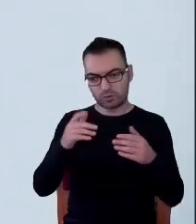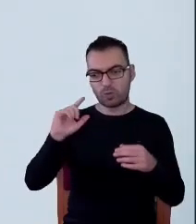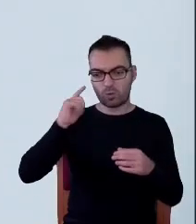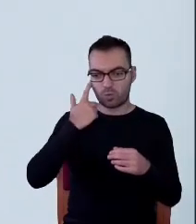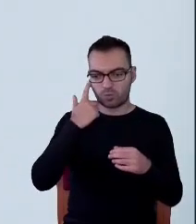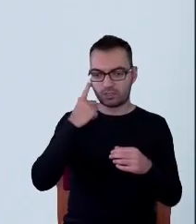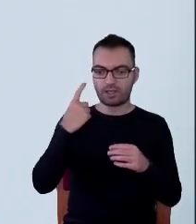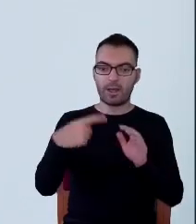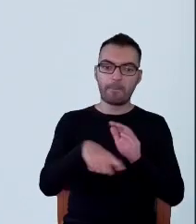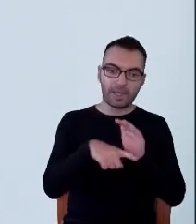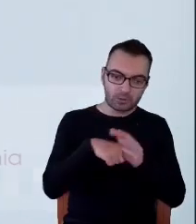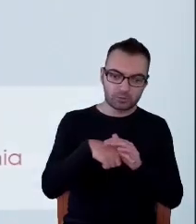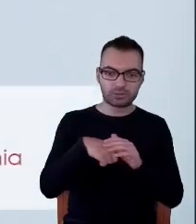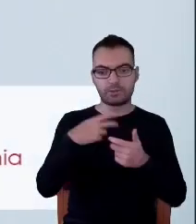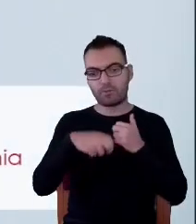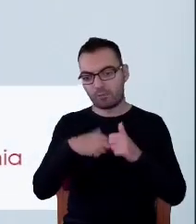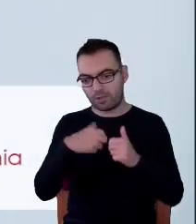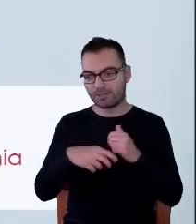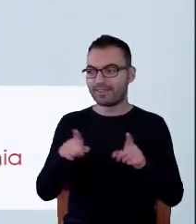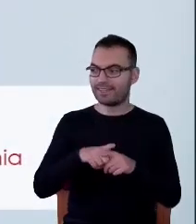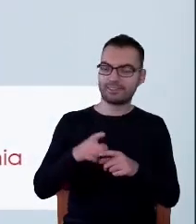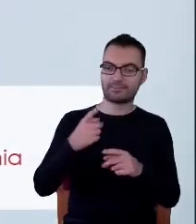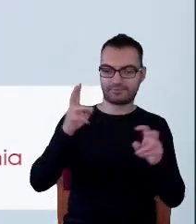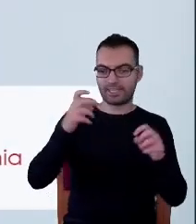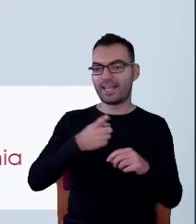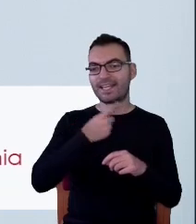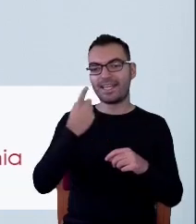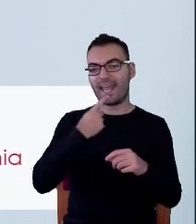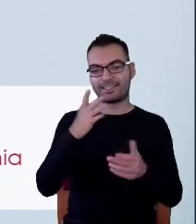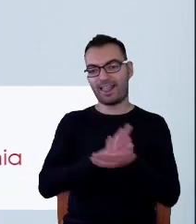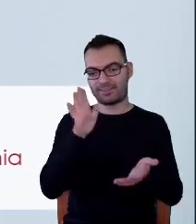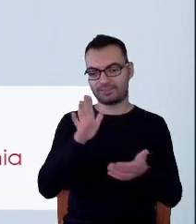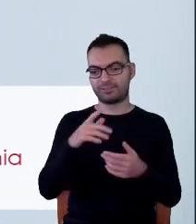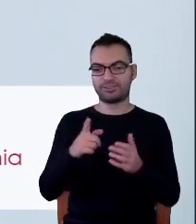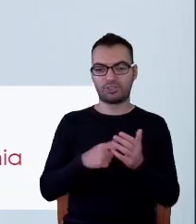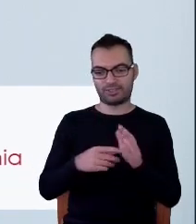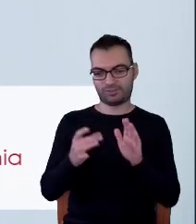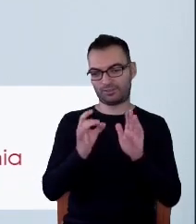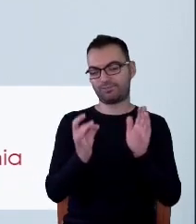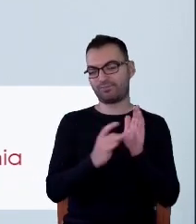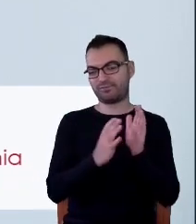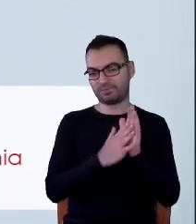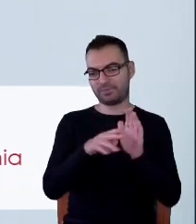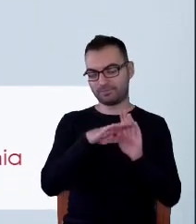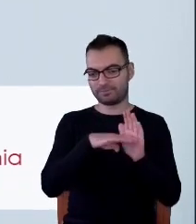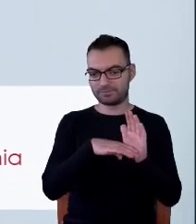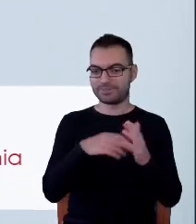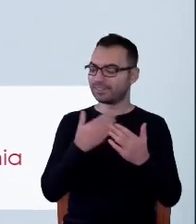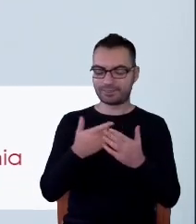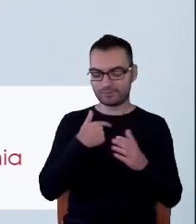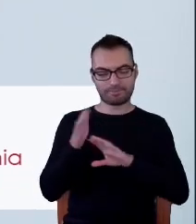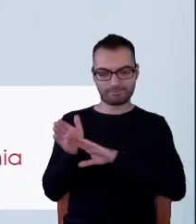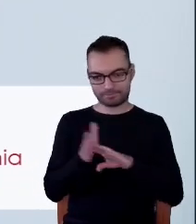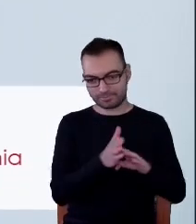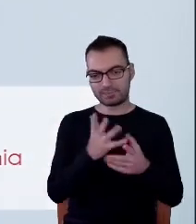głównie na deficytach i zaburzeniach i też w takim języku są no, niestety nasze przepisy często formułowane i dlatego